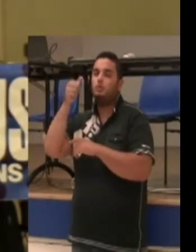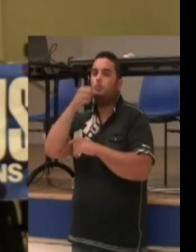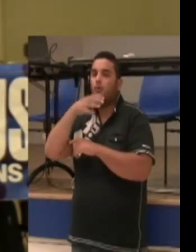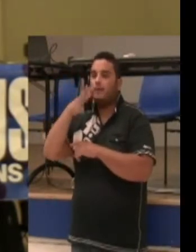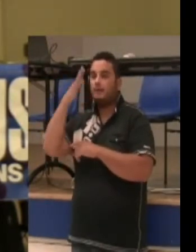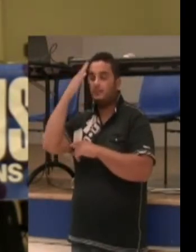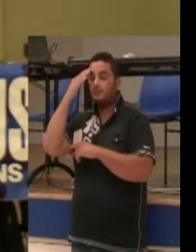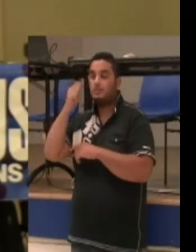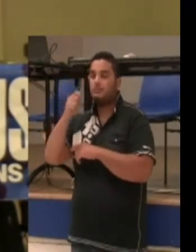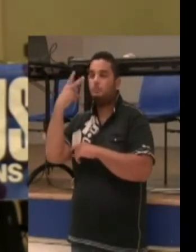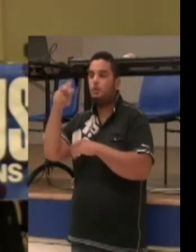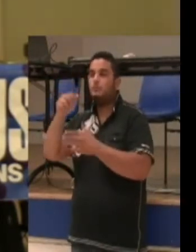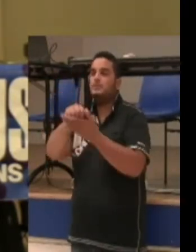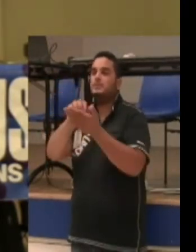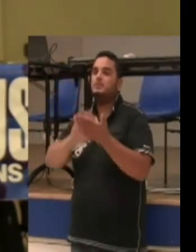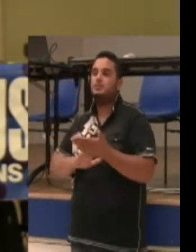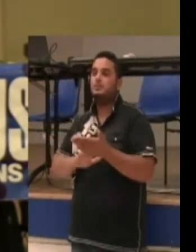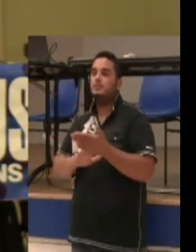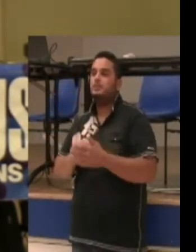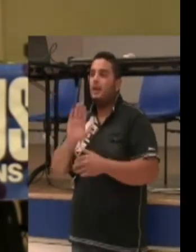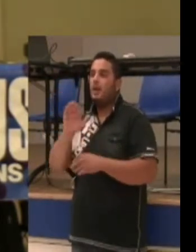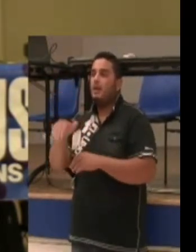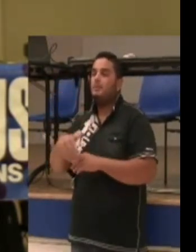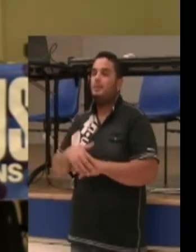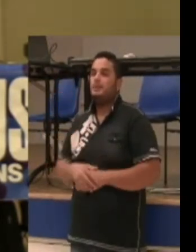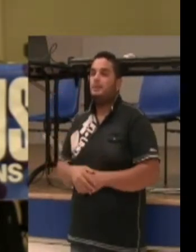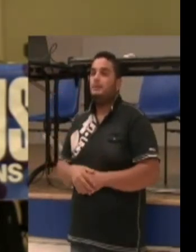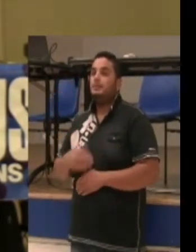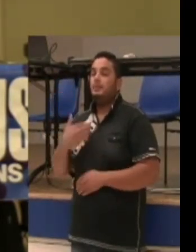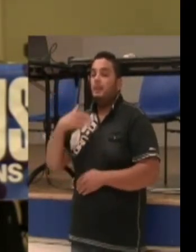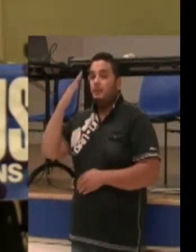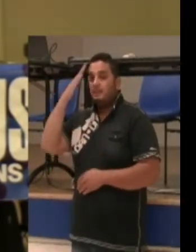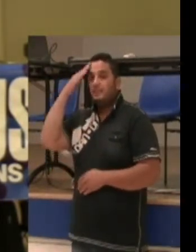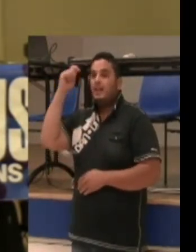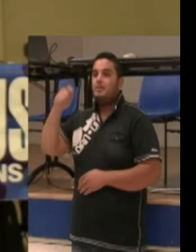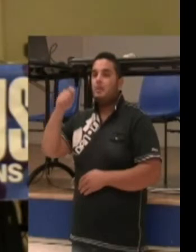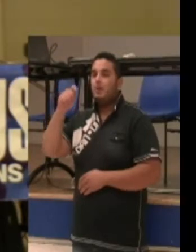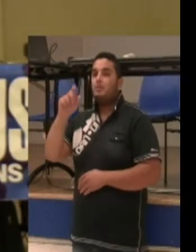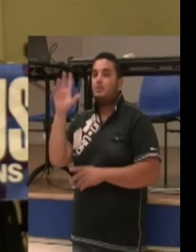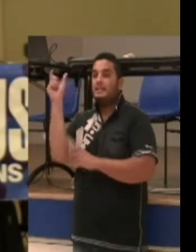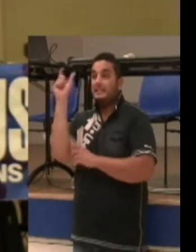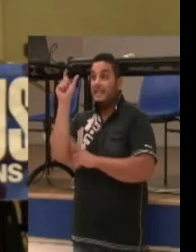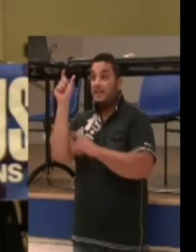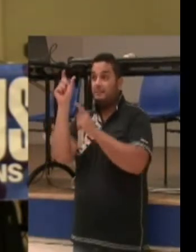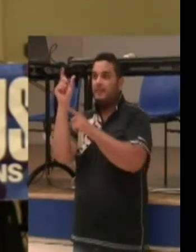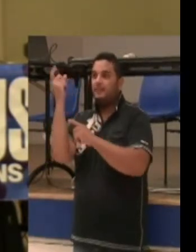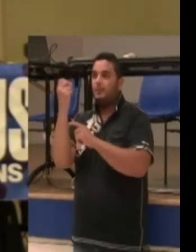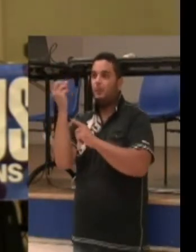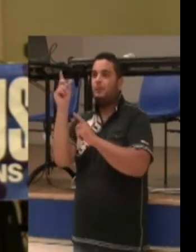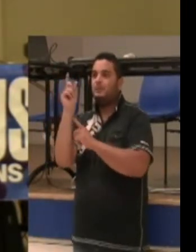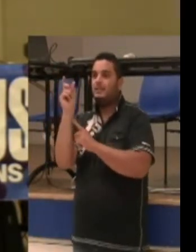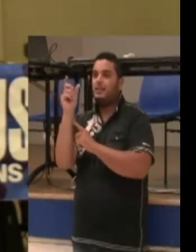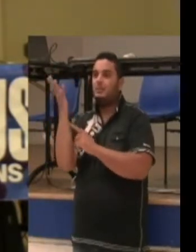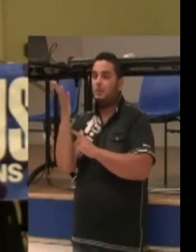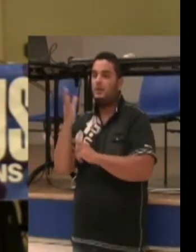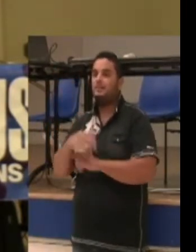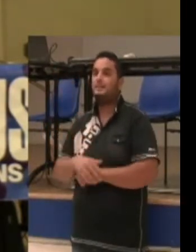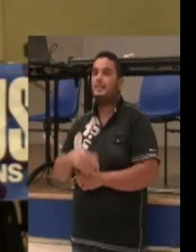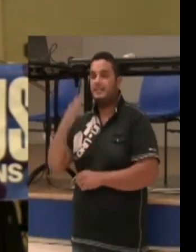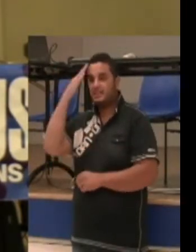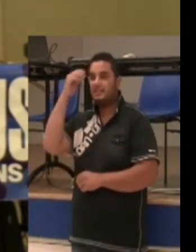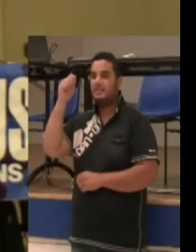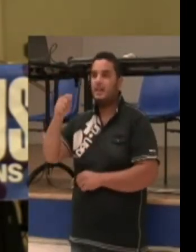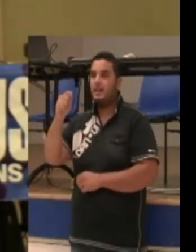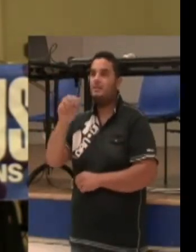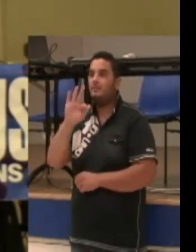rasulullah. أما بعد إخواني أحييكم بتحية الإسلام وتحية الإسلام السلام السلام عليكم ورحمة الله